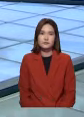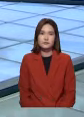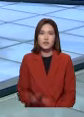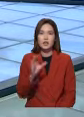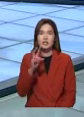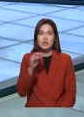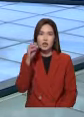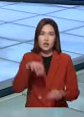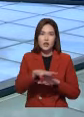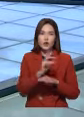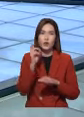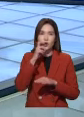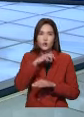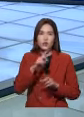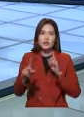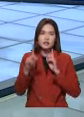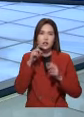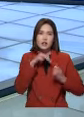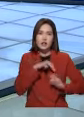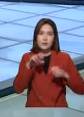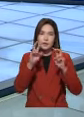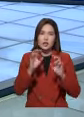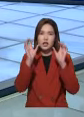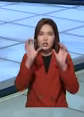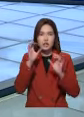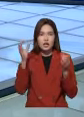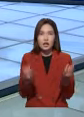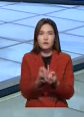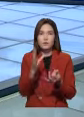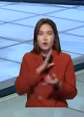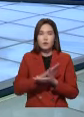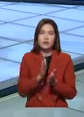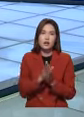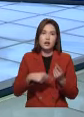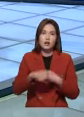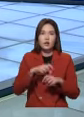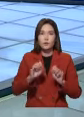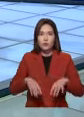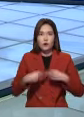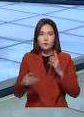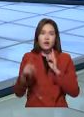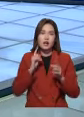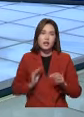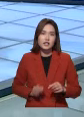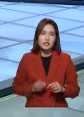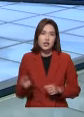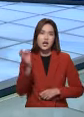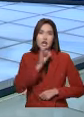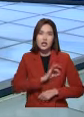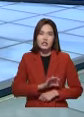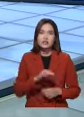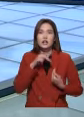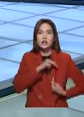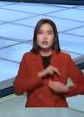Еуразиялық экономикалық одақ елдеріндегі аудиторлық қызметке арналған заңды мақұлдады. Бұл келісім бизнестің мүмкіндіктерін аудиторлық компаниялардың тиімділігі